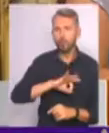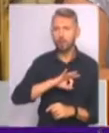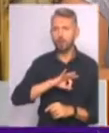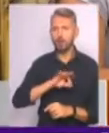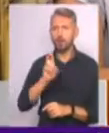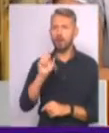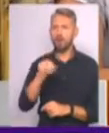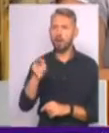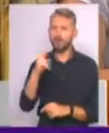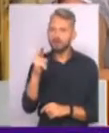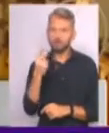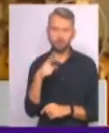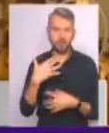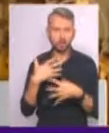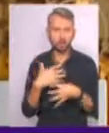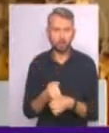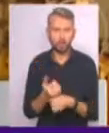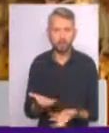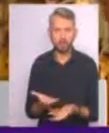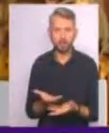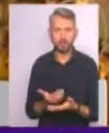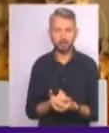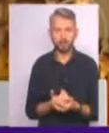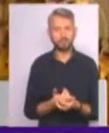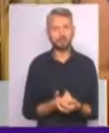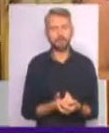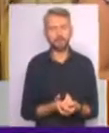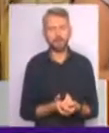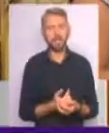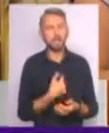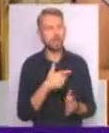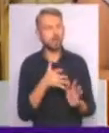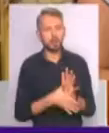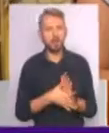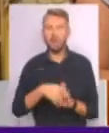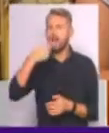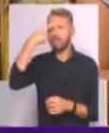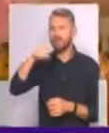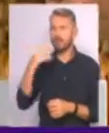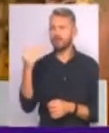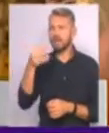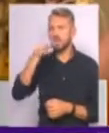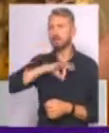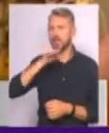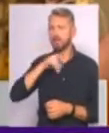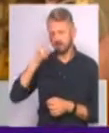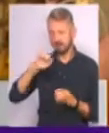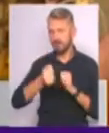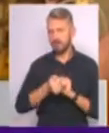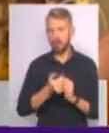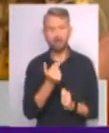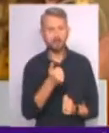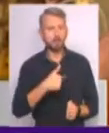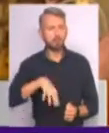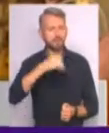бадів для схуднення? Там, вы знаете, я поняла. Тайские таблетки, вы помните? Конечно, и мы все